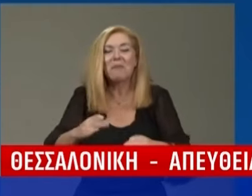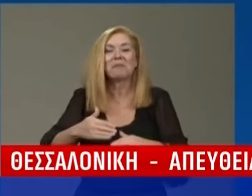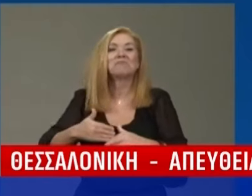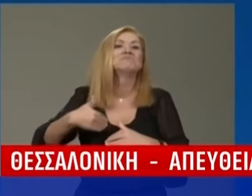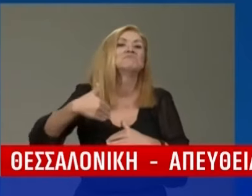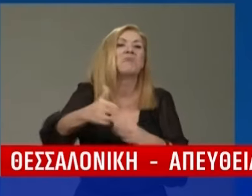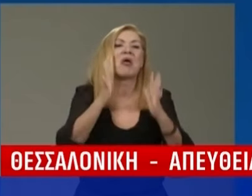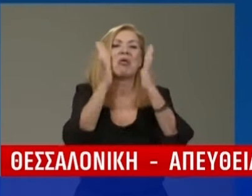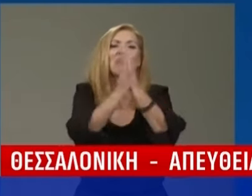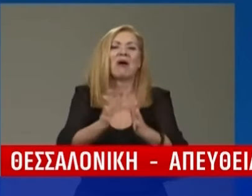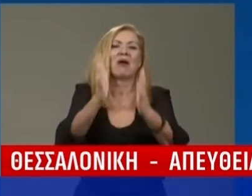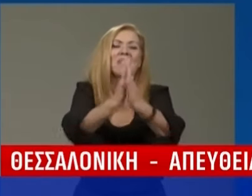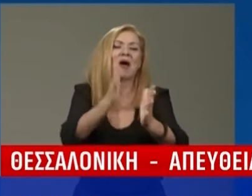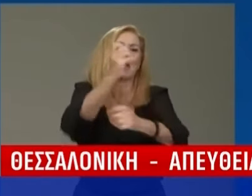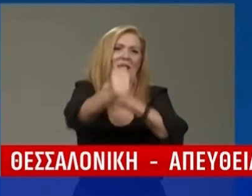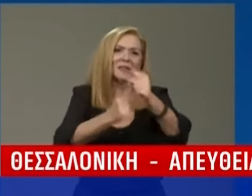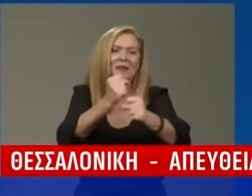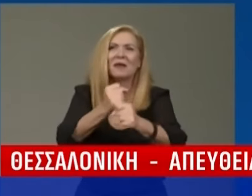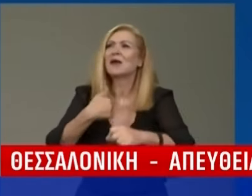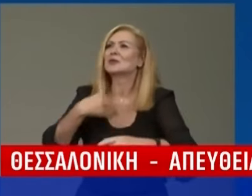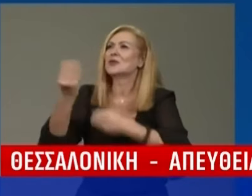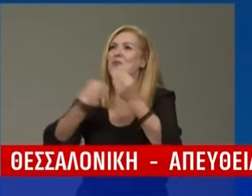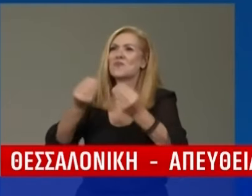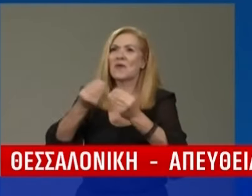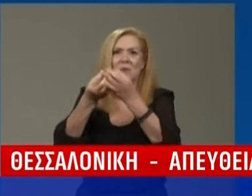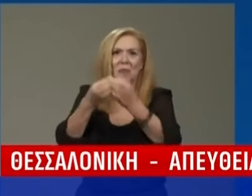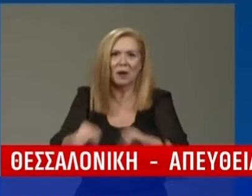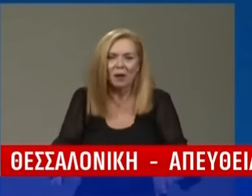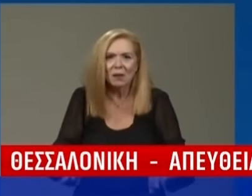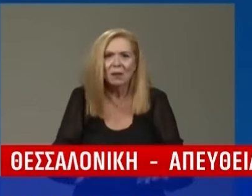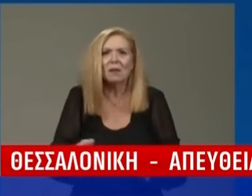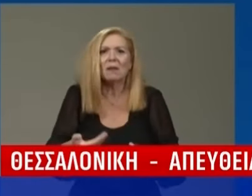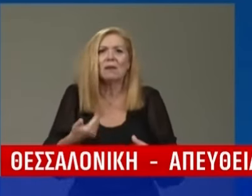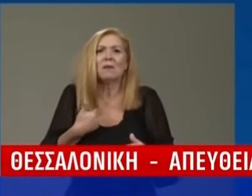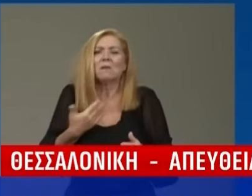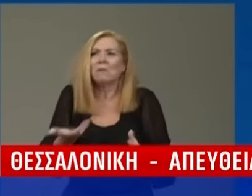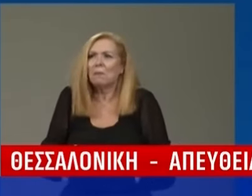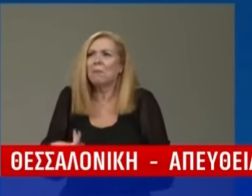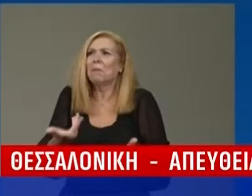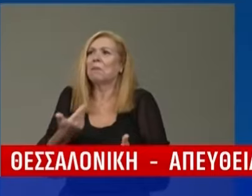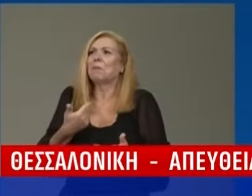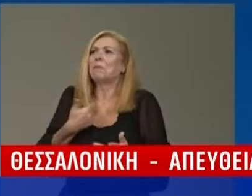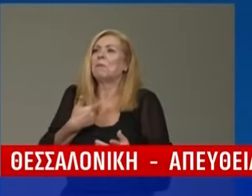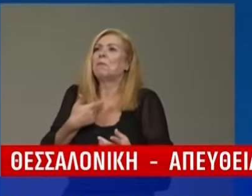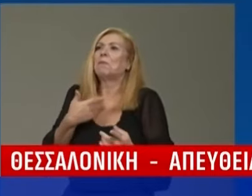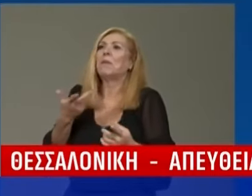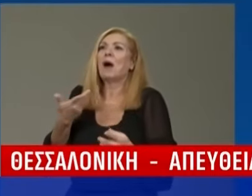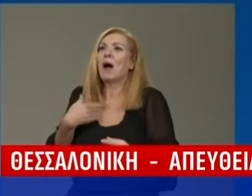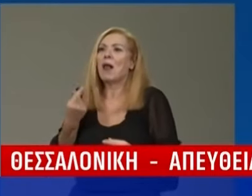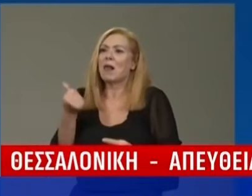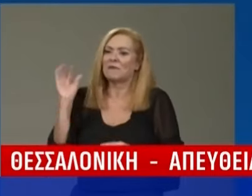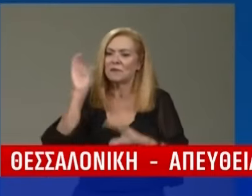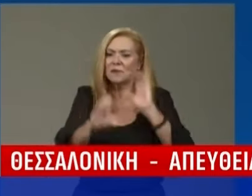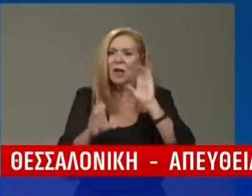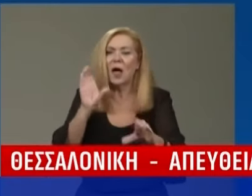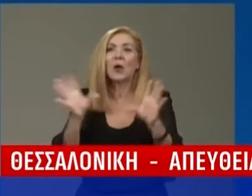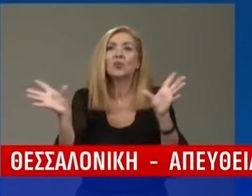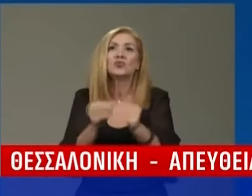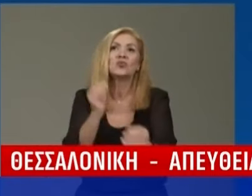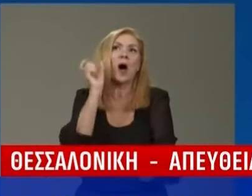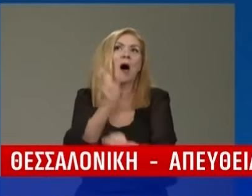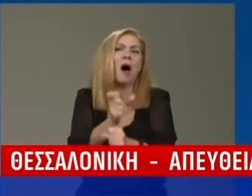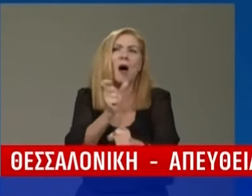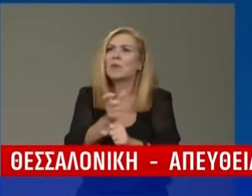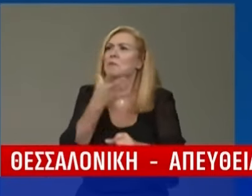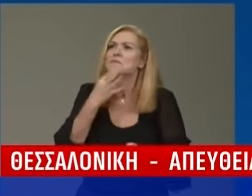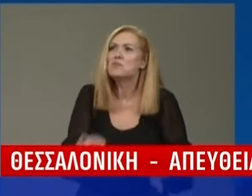επόμενες δεκαετίες τα ζητήματά μας, δεν θα υπήρχε και η ανάγκη να επενδύουμε τα σημαντικά ποσά τα οποία επενδύουμε στην